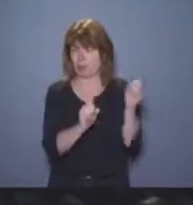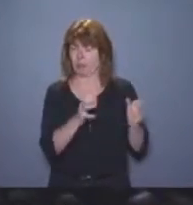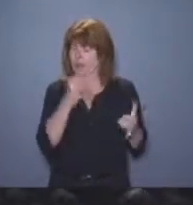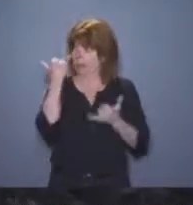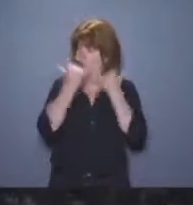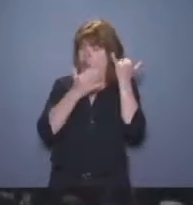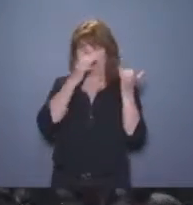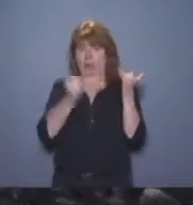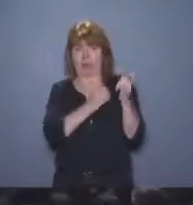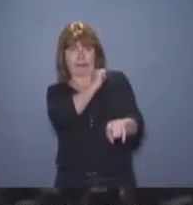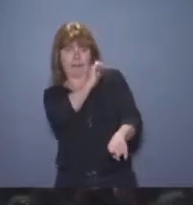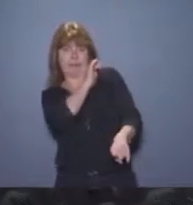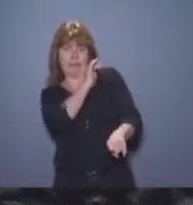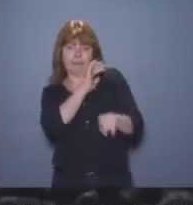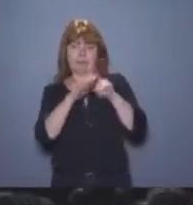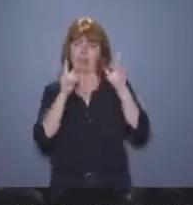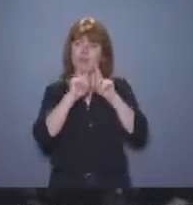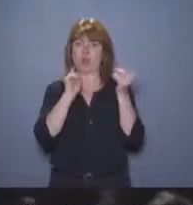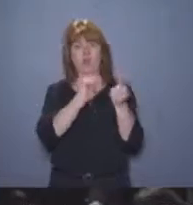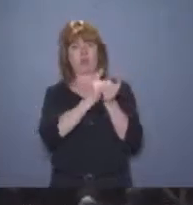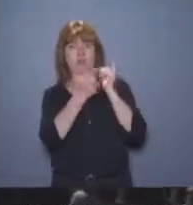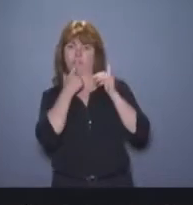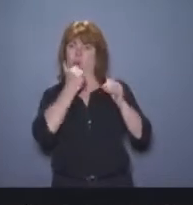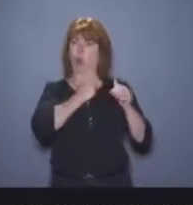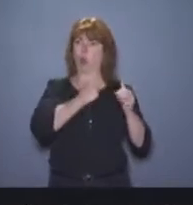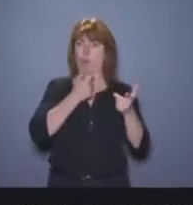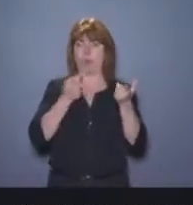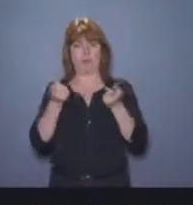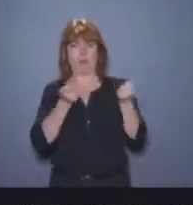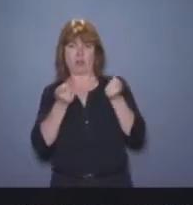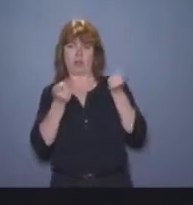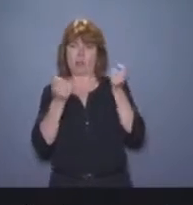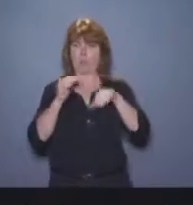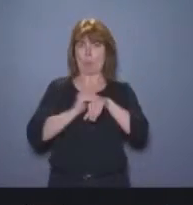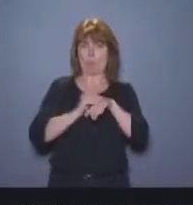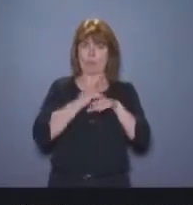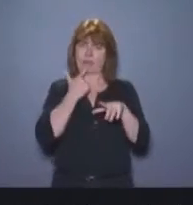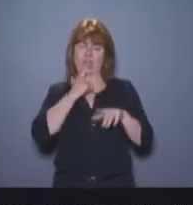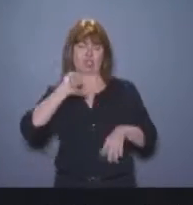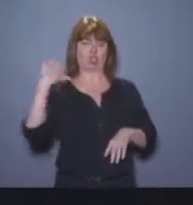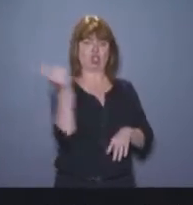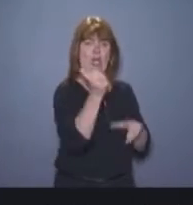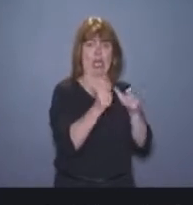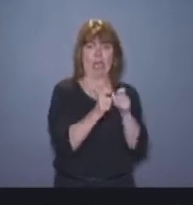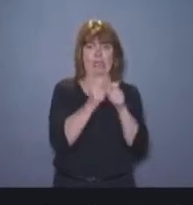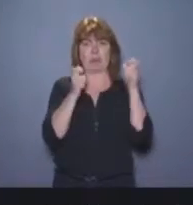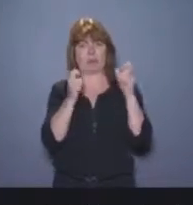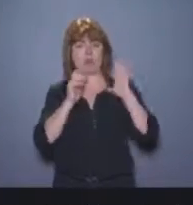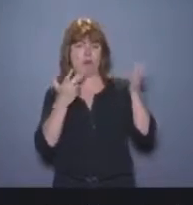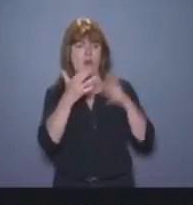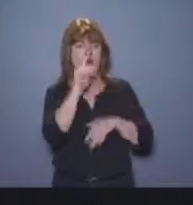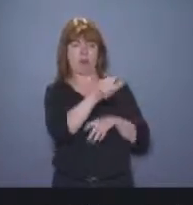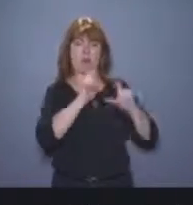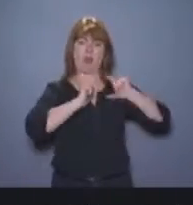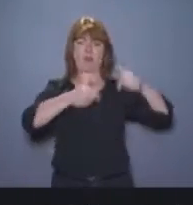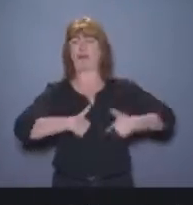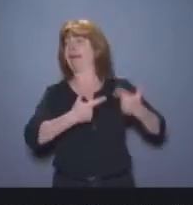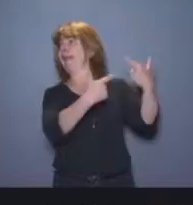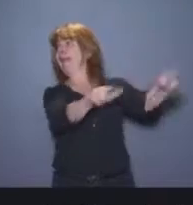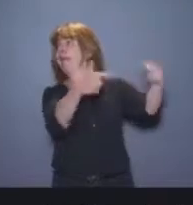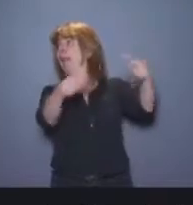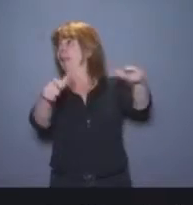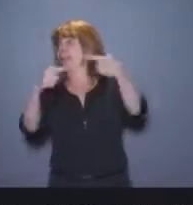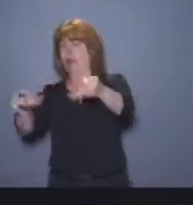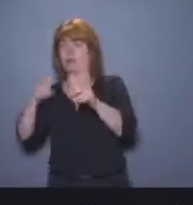du tout, elles ne seront pas gérées comme des entreprises. Je ne permettrai pas qu'il y ait une autonomie de la gouvernance, comme ils